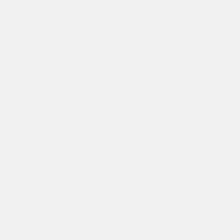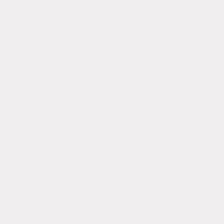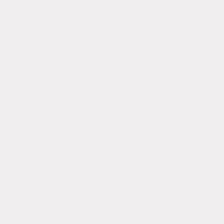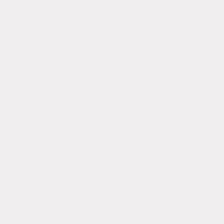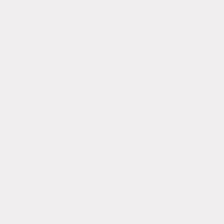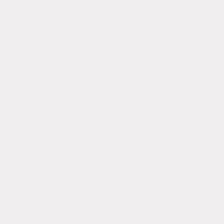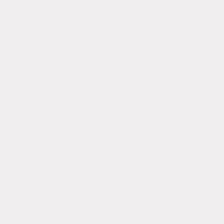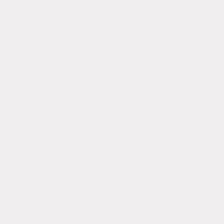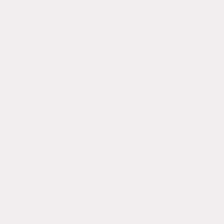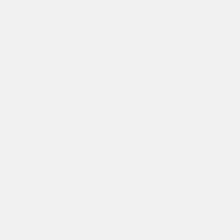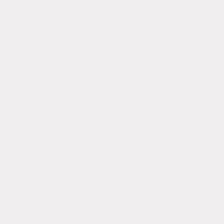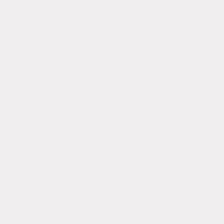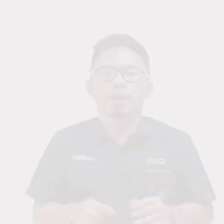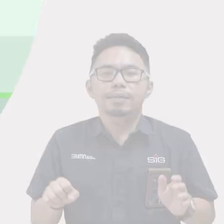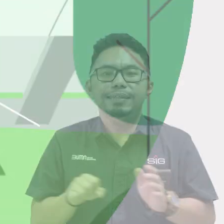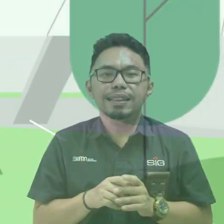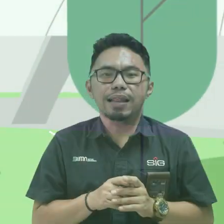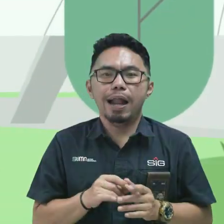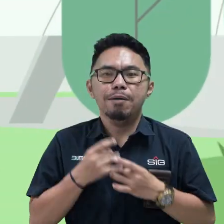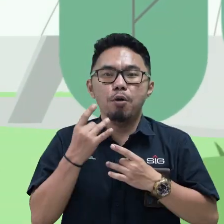Prosedur sengketa informasi.